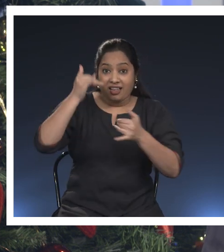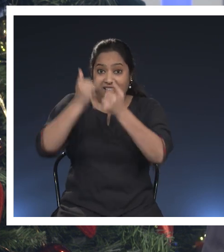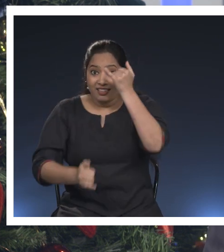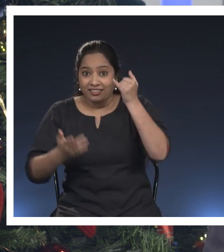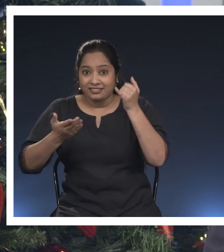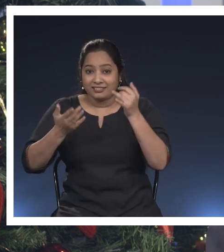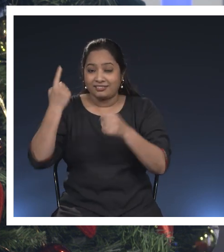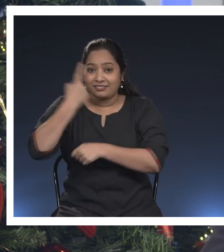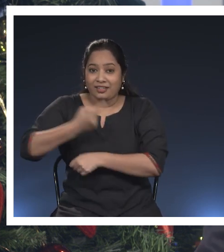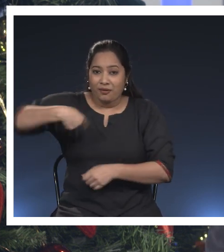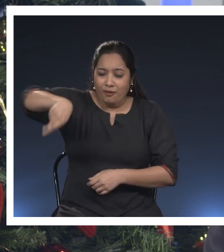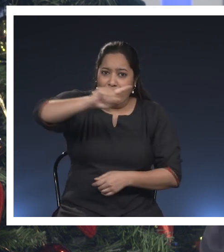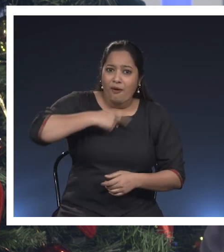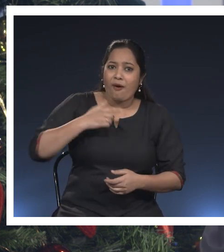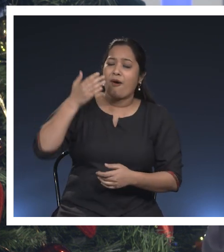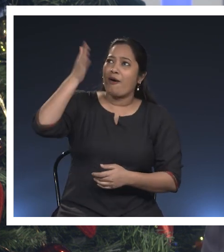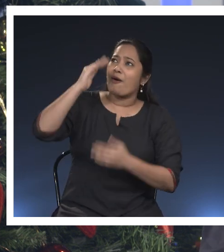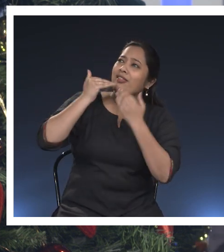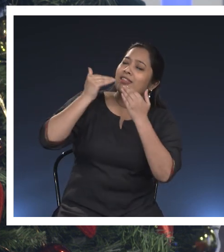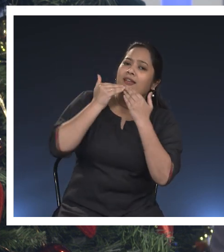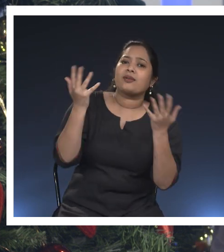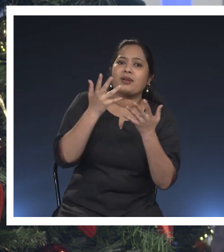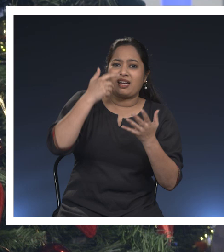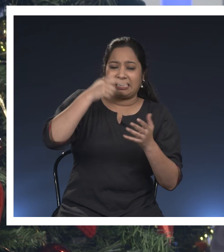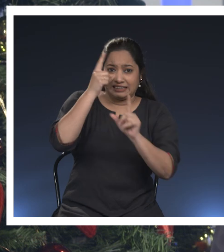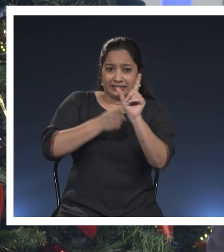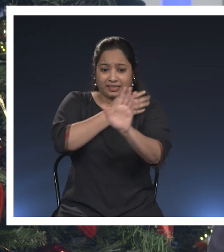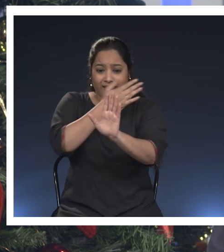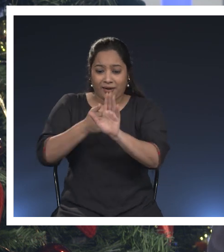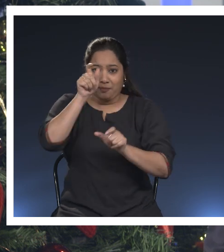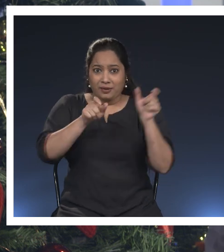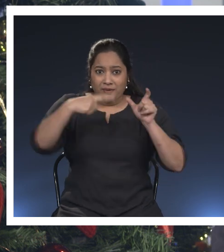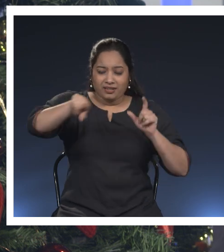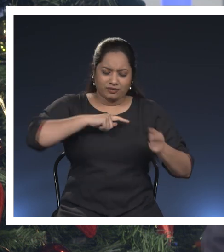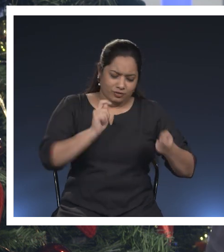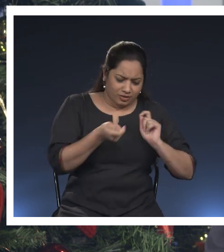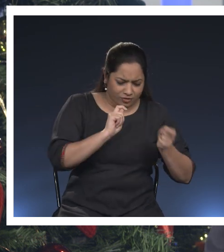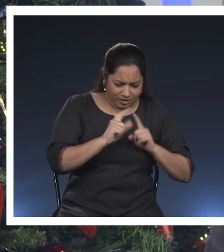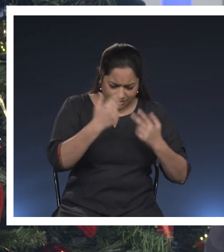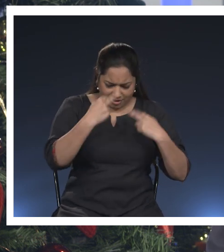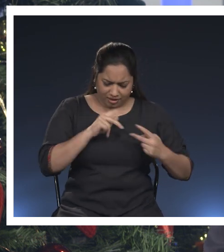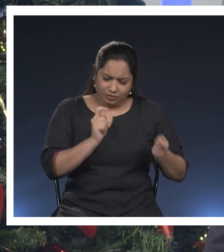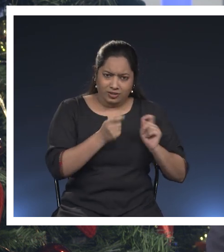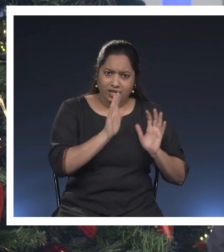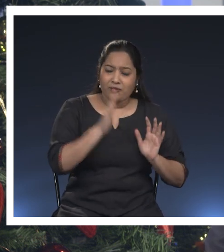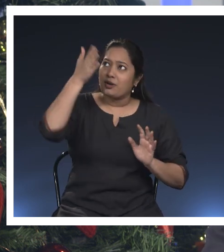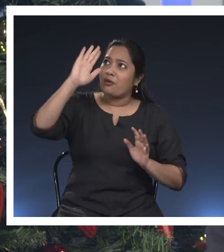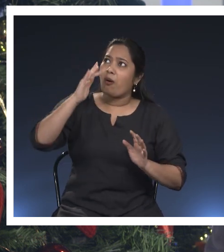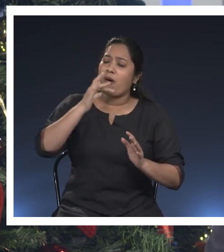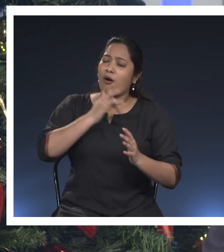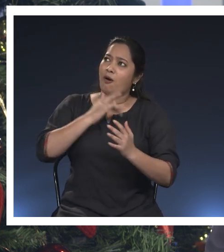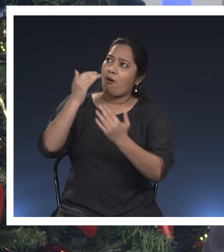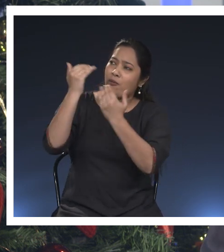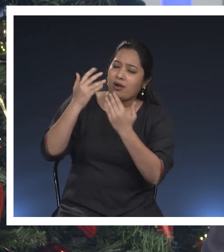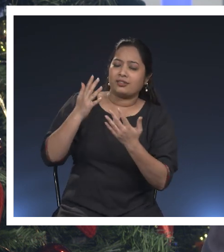में, आज इसी बात के लिए धन्यवाद दीजिए कि हम तो कितनी बार बदल गए इस साल में, पर वो एक बार भी नहीं बदला और उसका अनुग्रह, उसकी